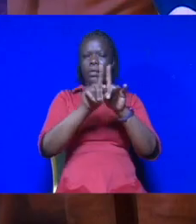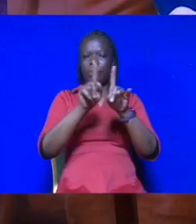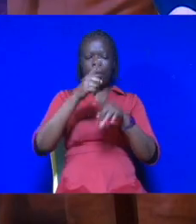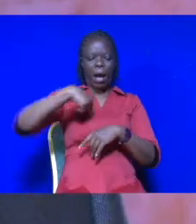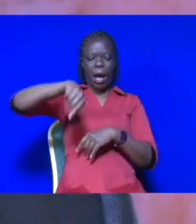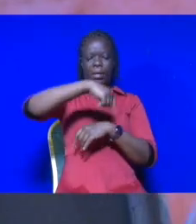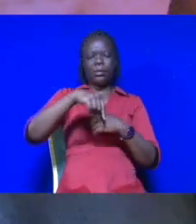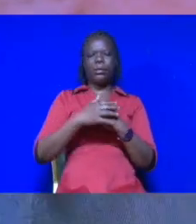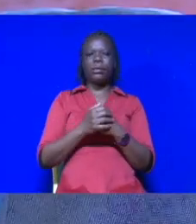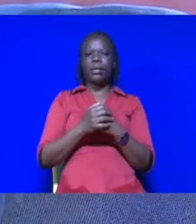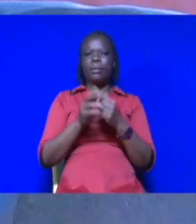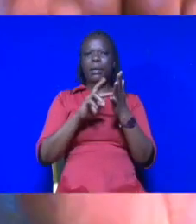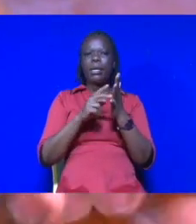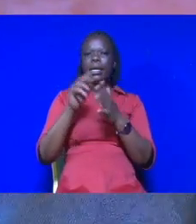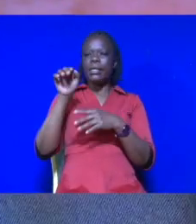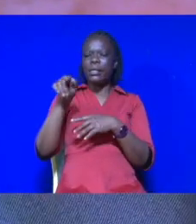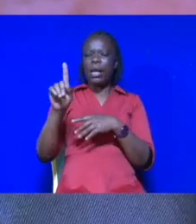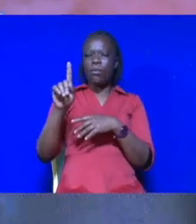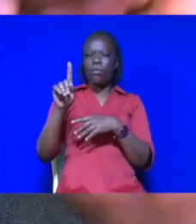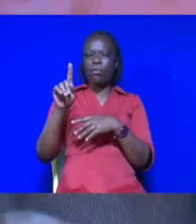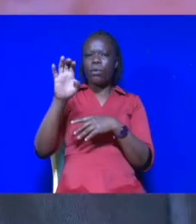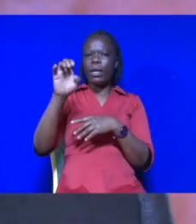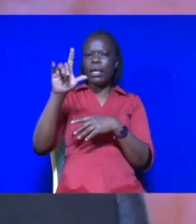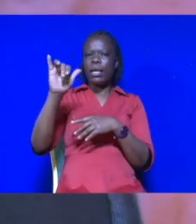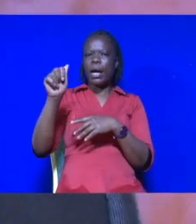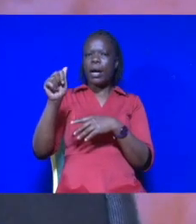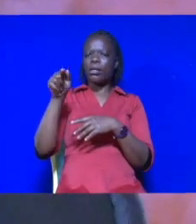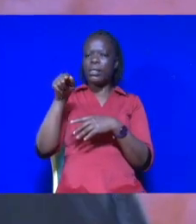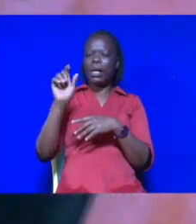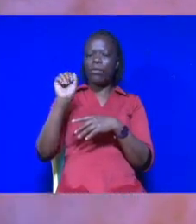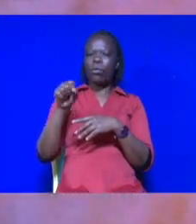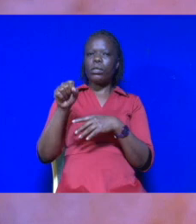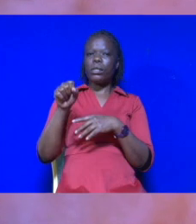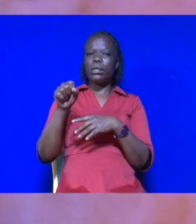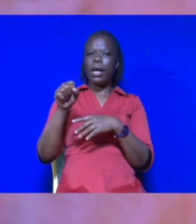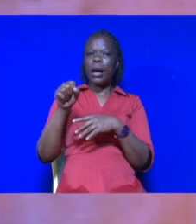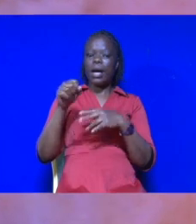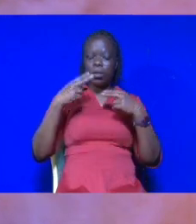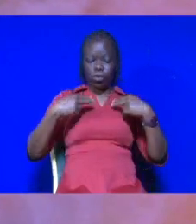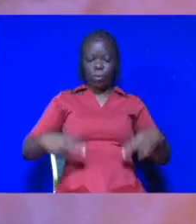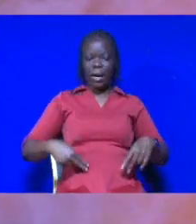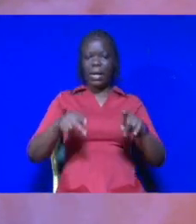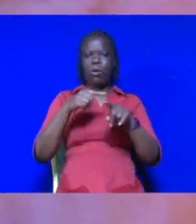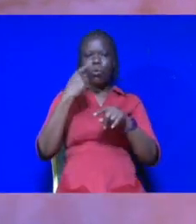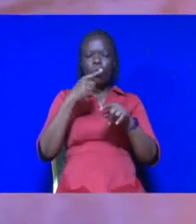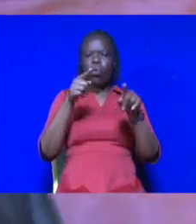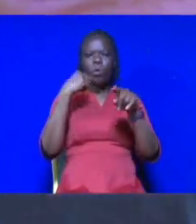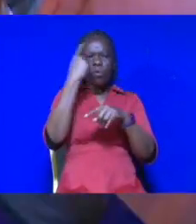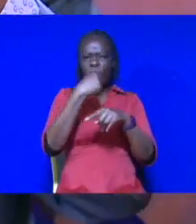mwanadamu ambaye anafanana na wewe. Elia hakuwa